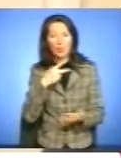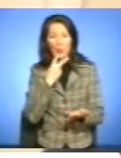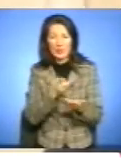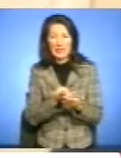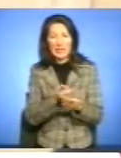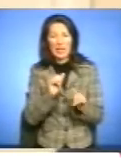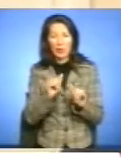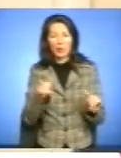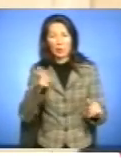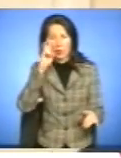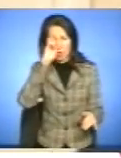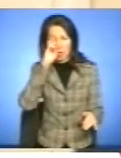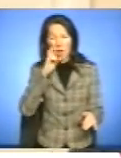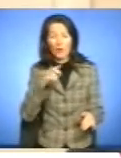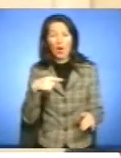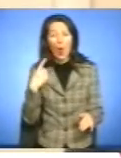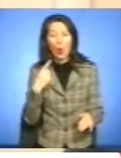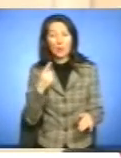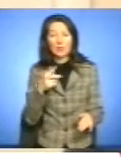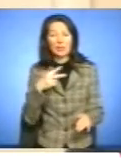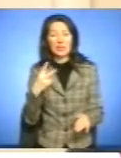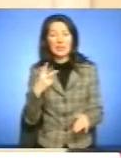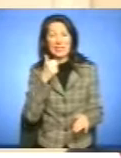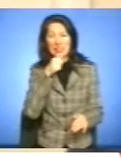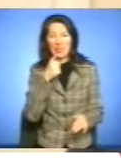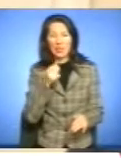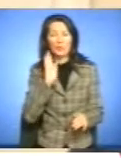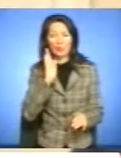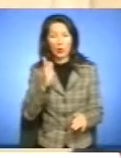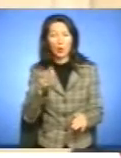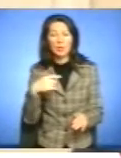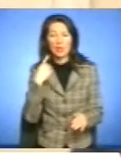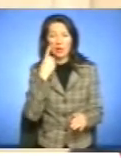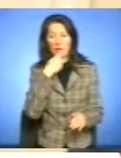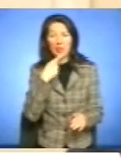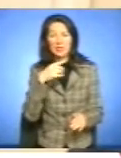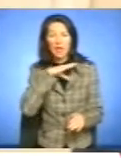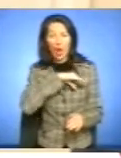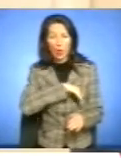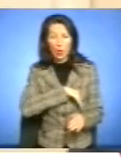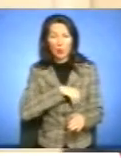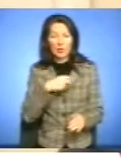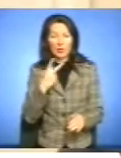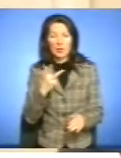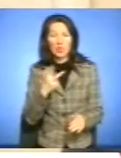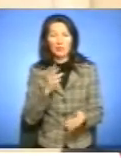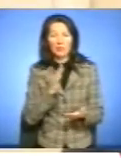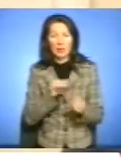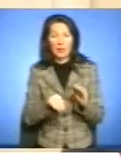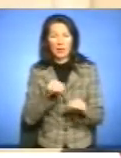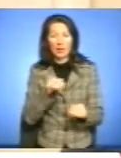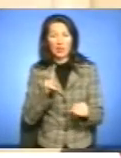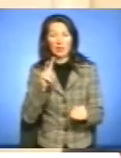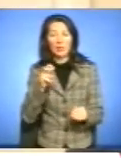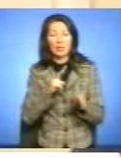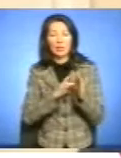держави, так і області на 2013 рік. Прогноз власних доходів на 2013 рік складає 297,7